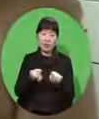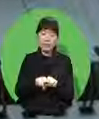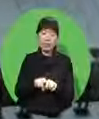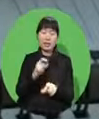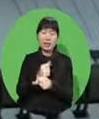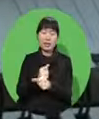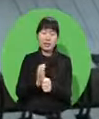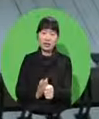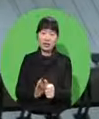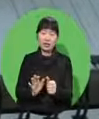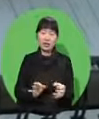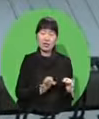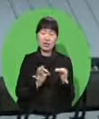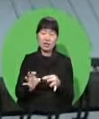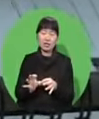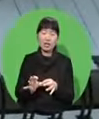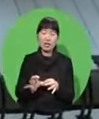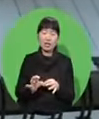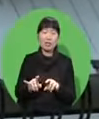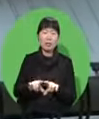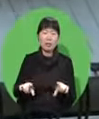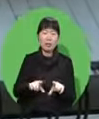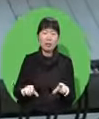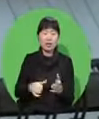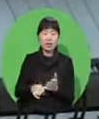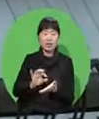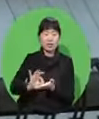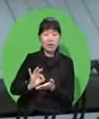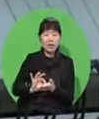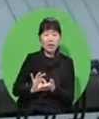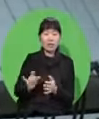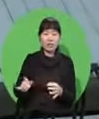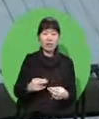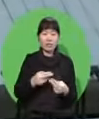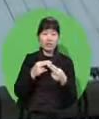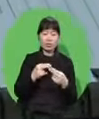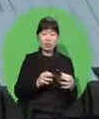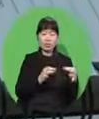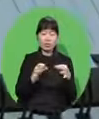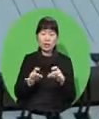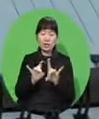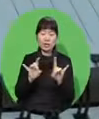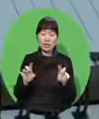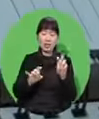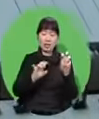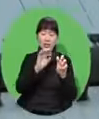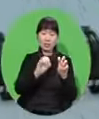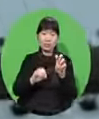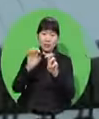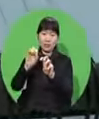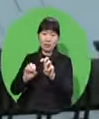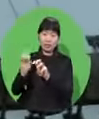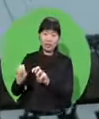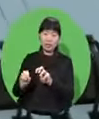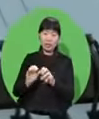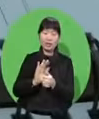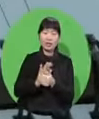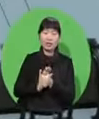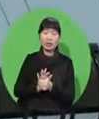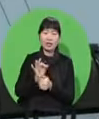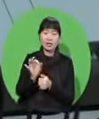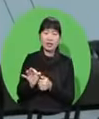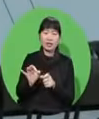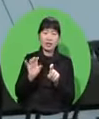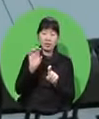40주셔야 돼요. 투자가 30%. 일반적으로 소비, 저축, 투자는 각각 30%씩, 기부는